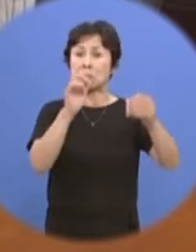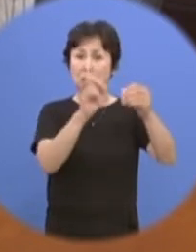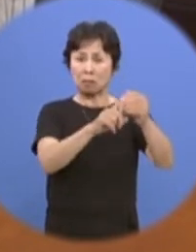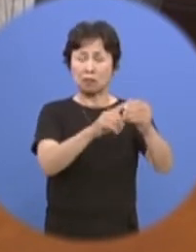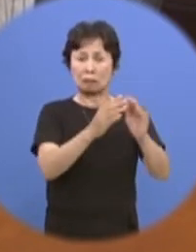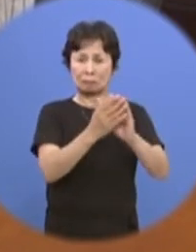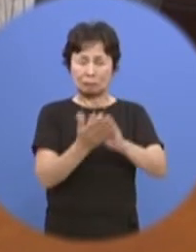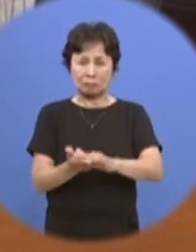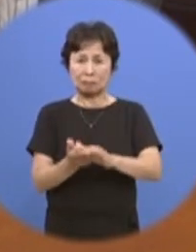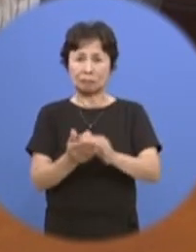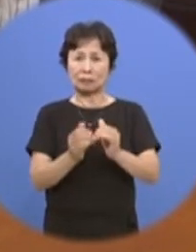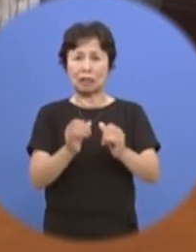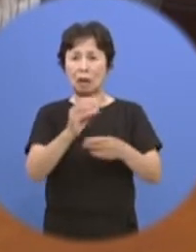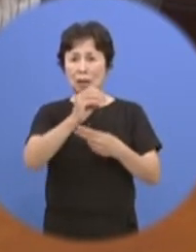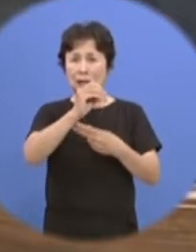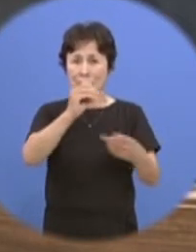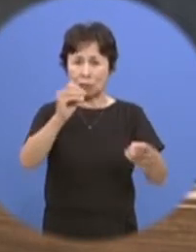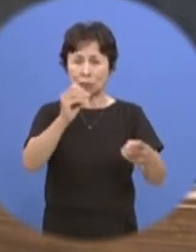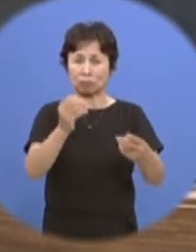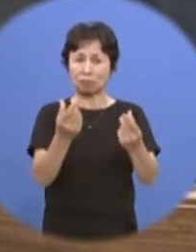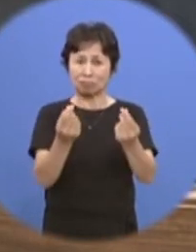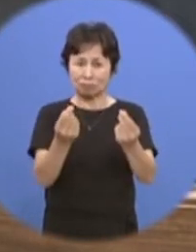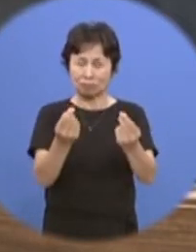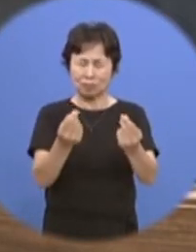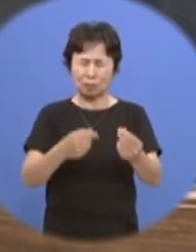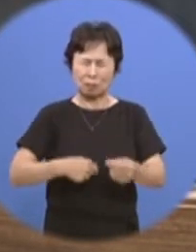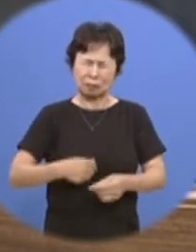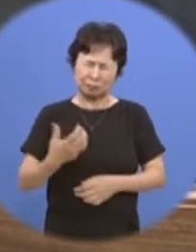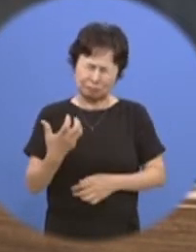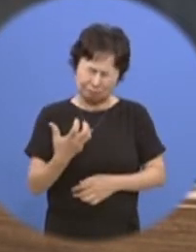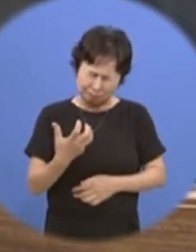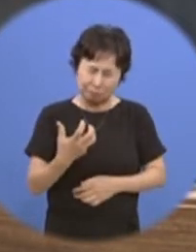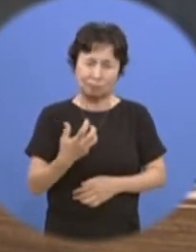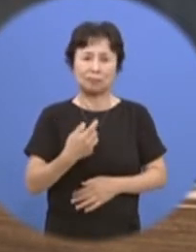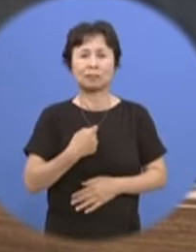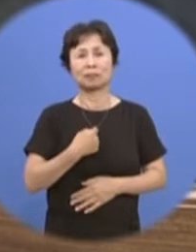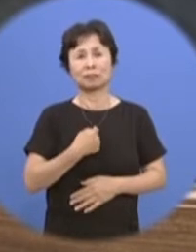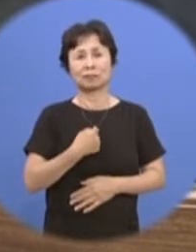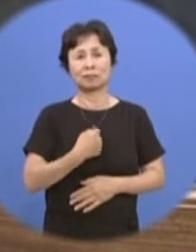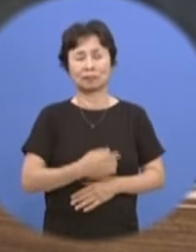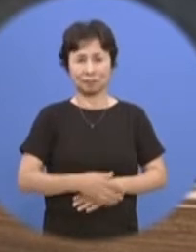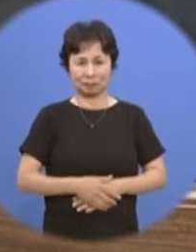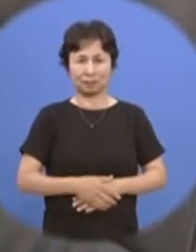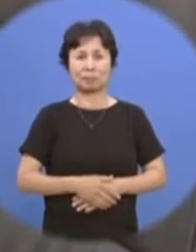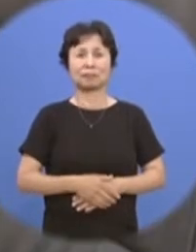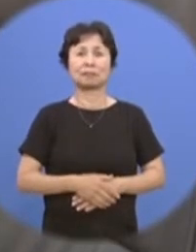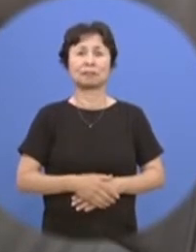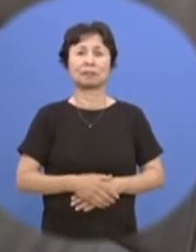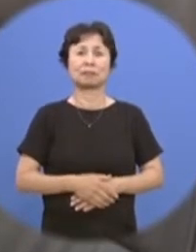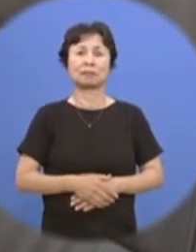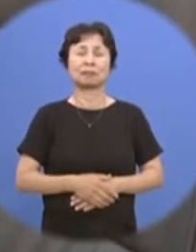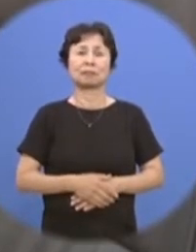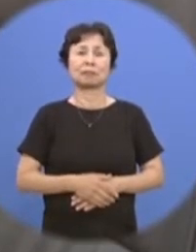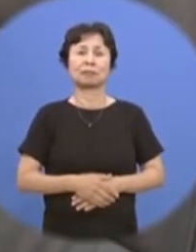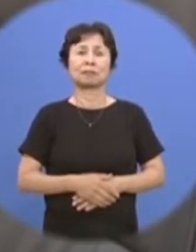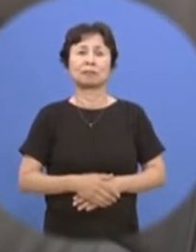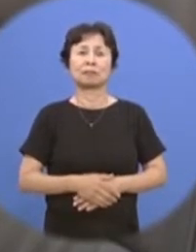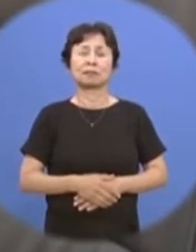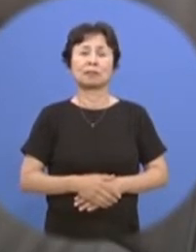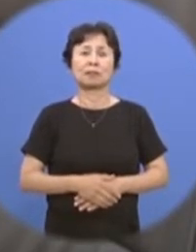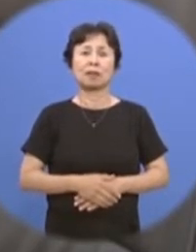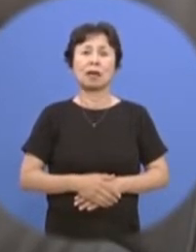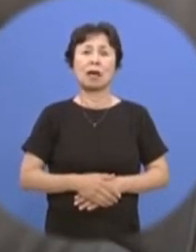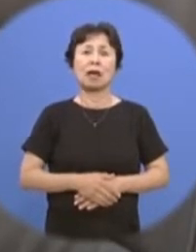が大目標ですからね、痛恨の極みということもありました。 そうですね、はい、県における浸水対